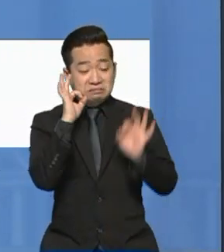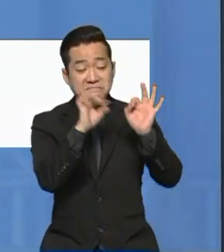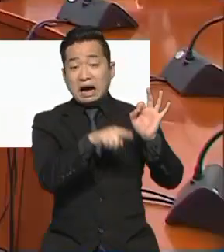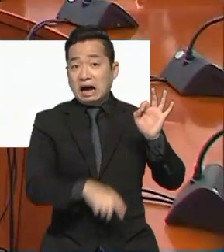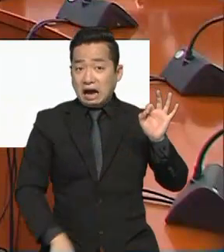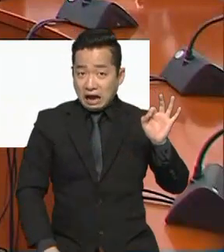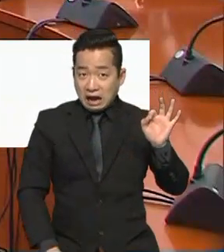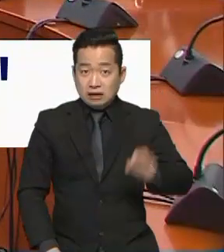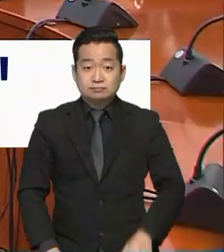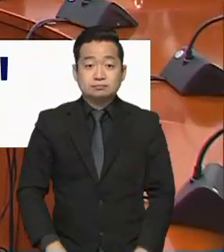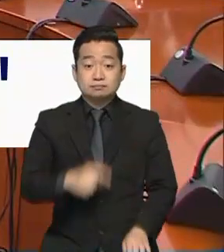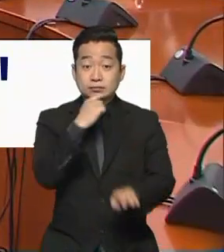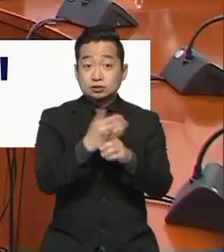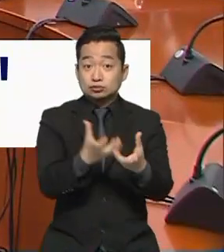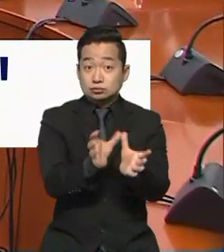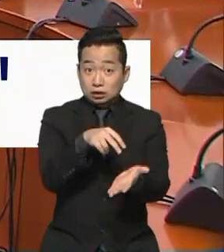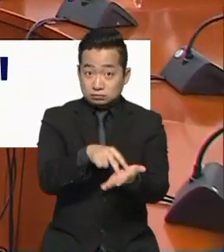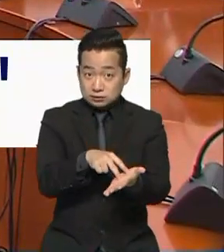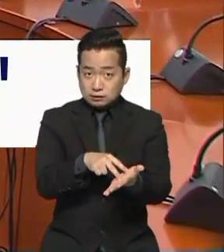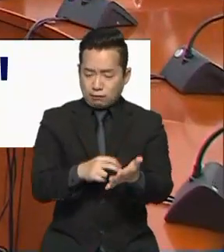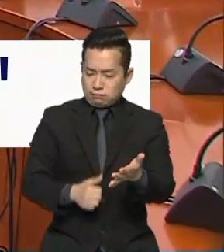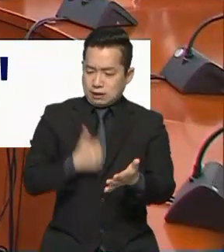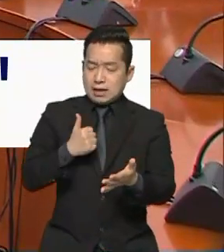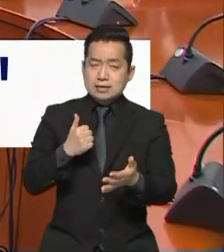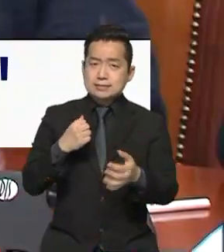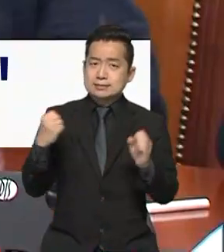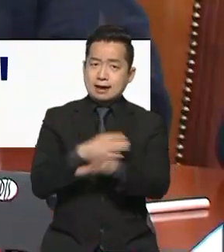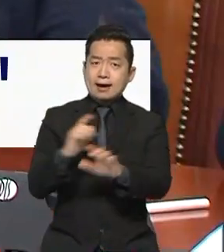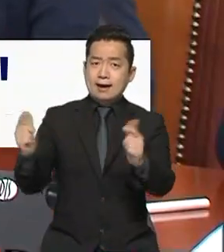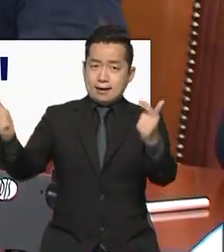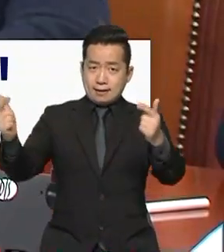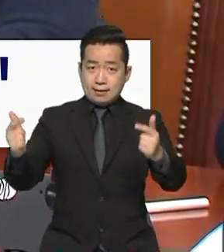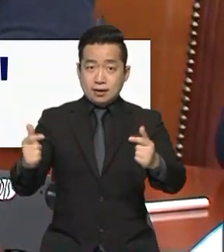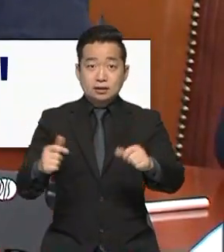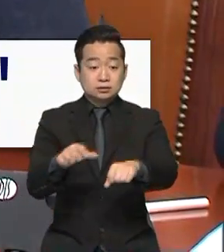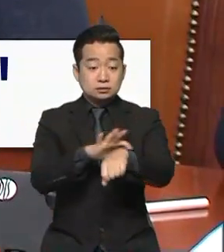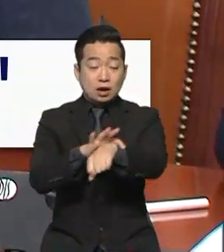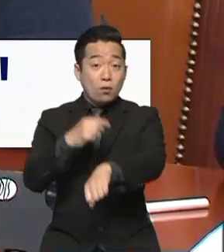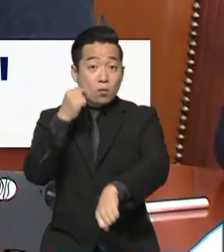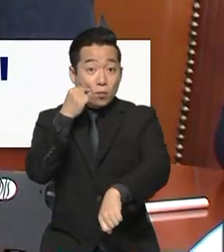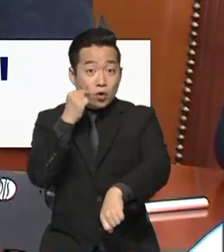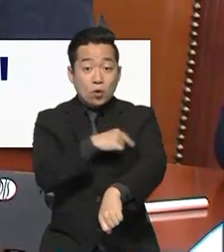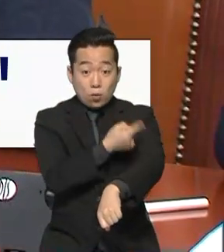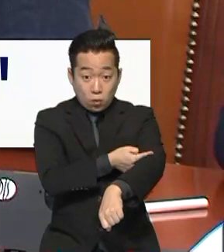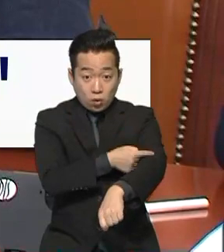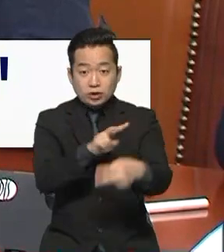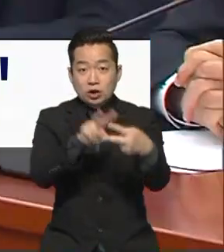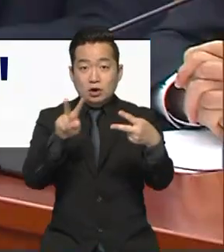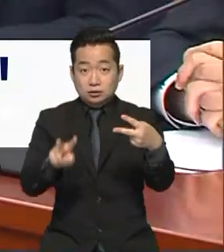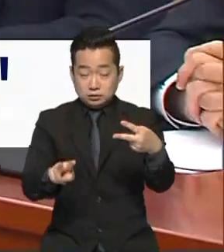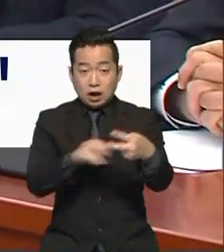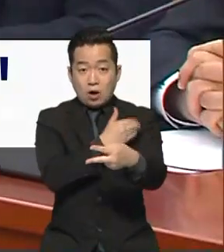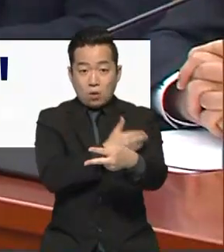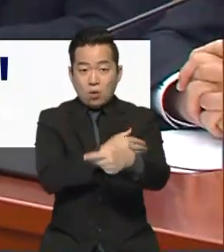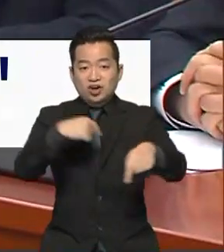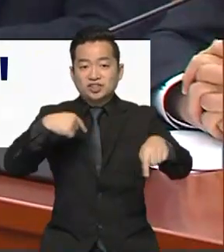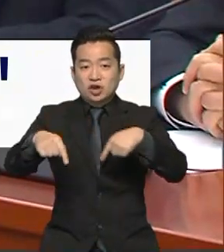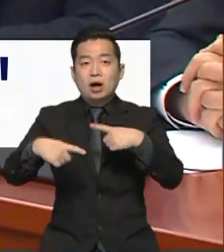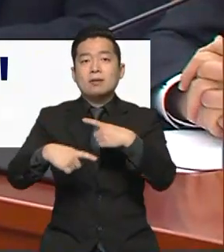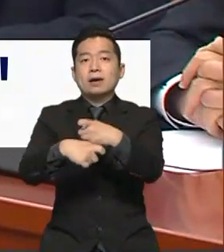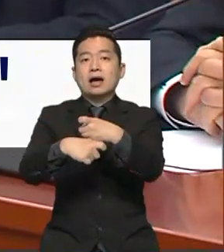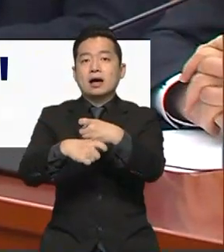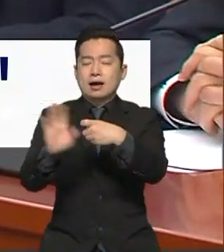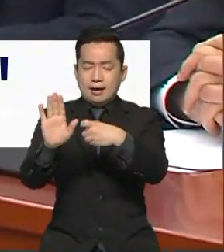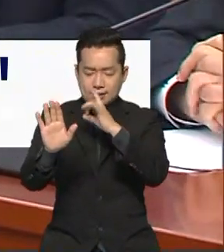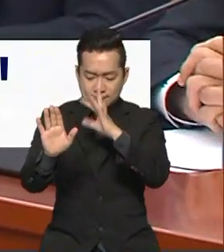있습니다 민주당은 즉각 반발했습니다 둘째 포트권은 형사권을 악용한 정치공작을 막기 위해